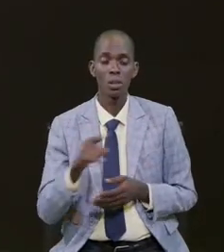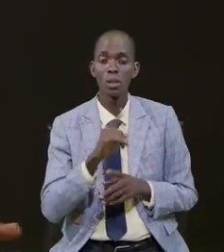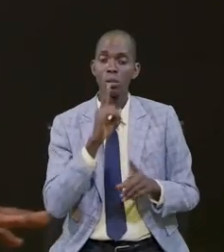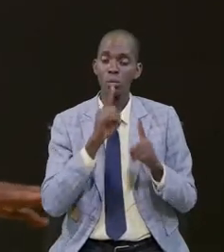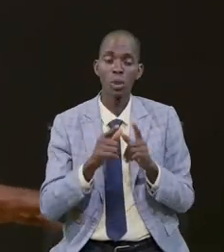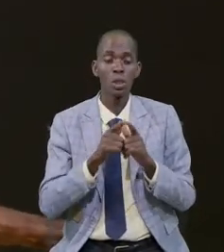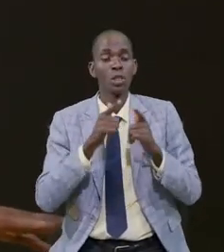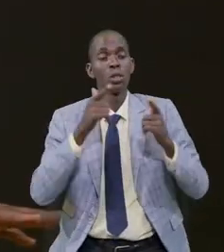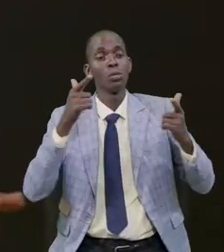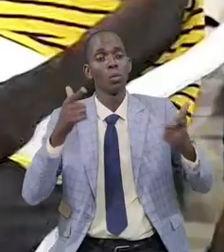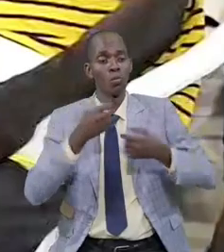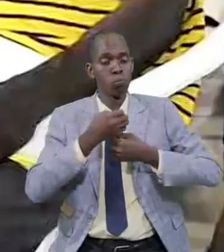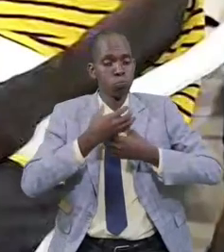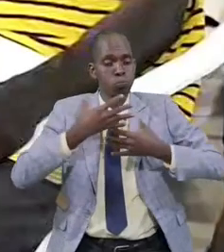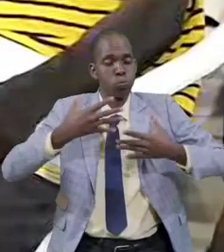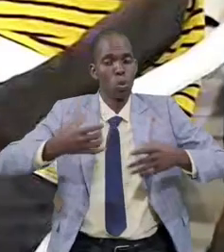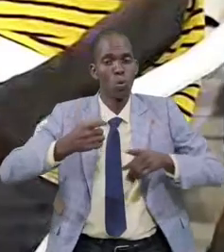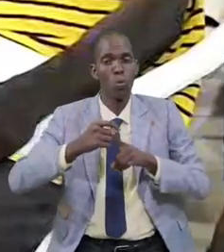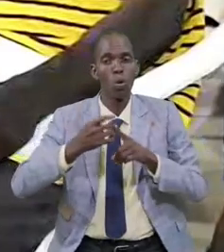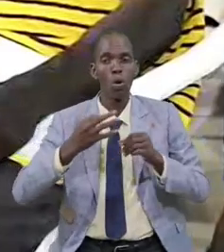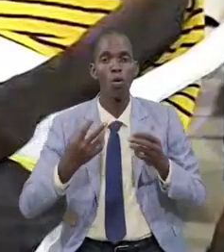de vanité, ils